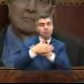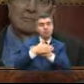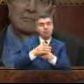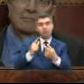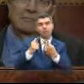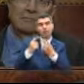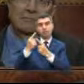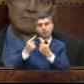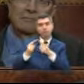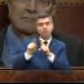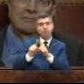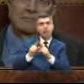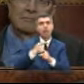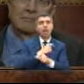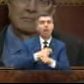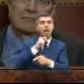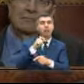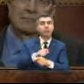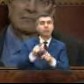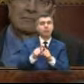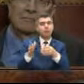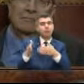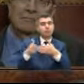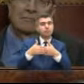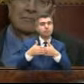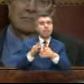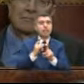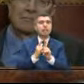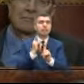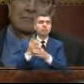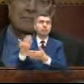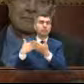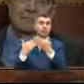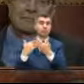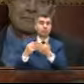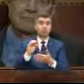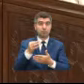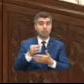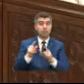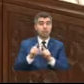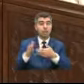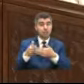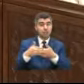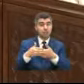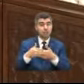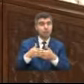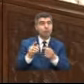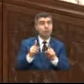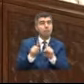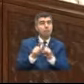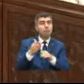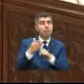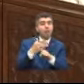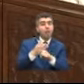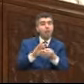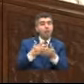المراكز القضاه المقيمين اللي تم الاغلاق ديالها انها فعلا كان خص يكون الاغلاق ديالها يكون بناء على واحد الدراسه، لان